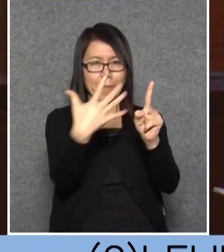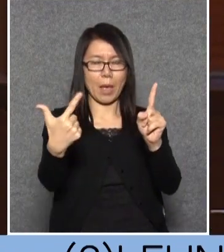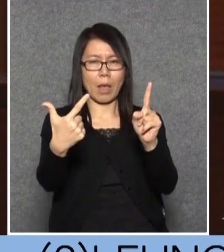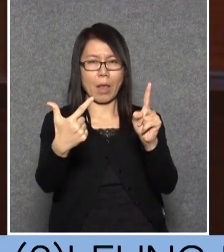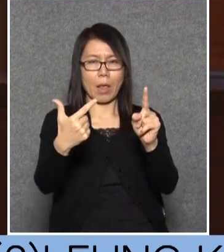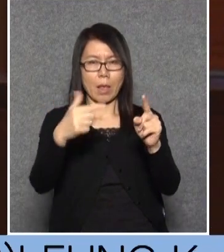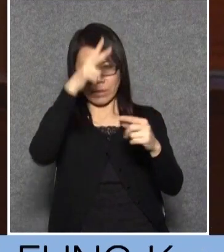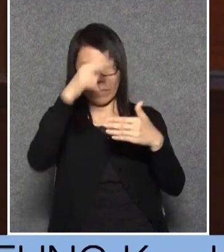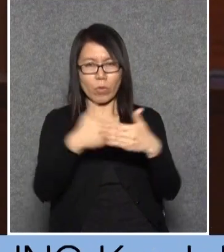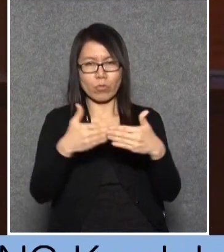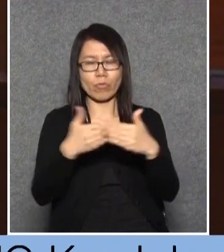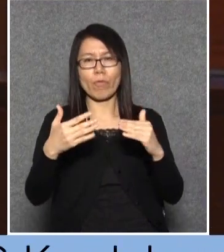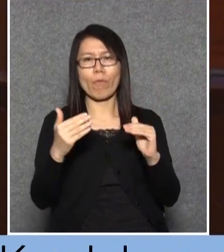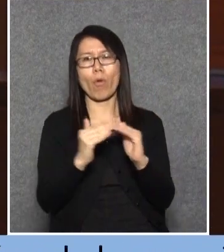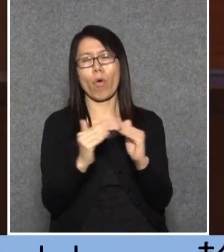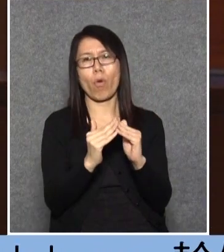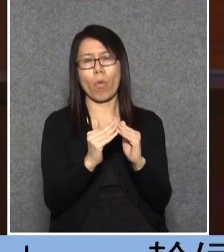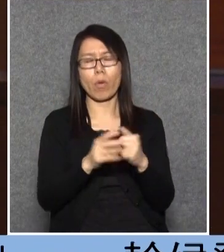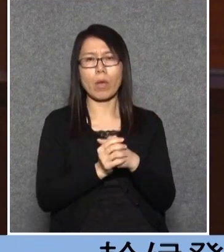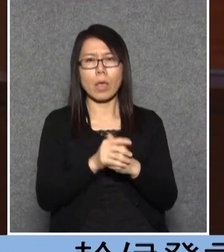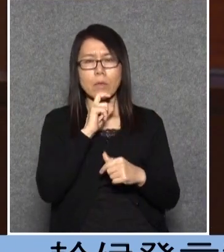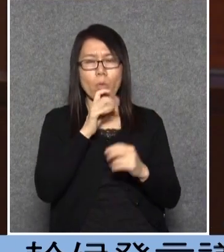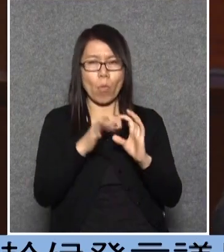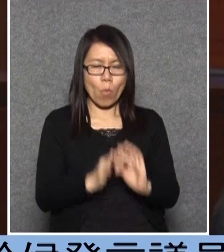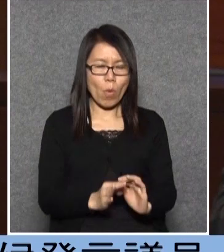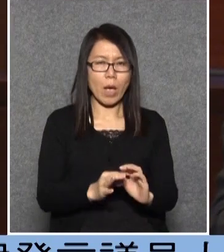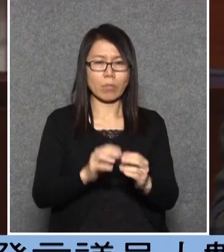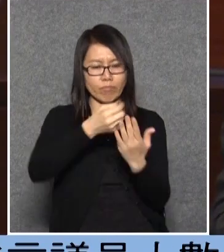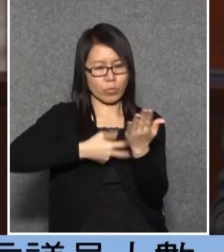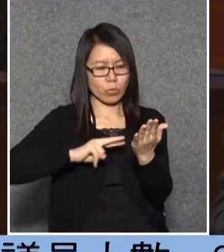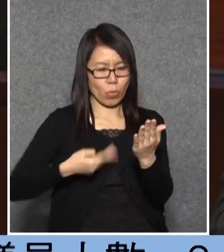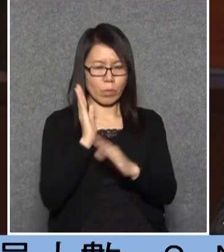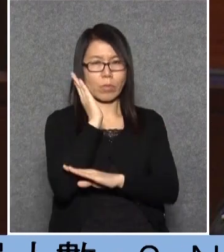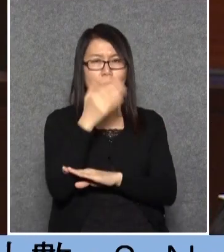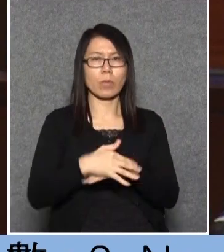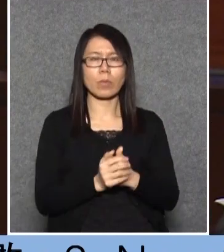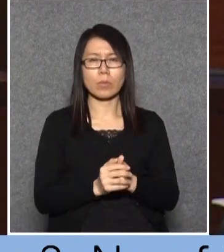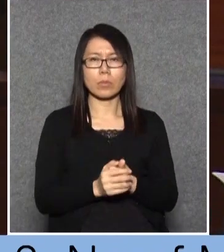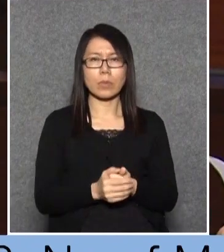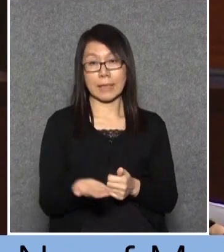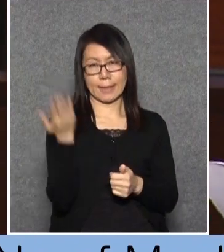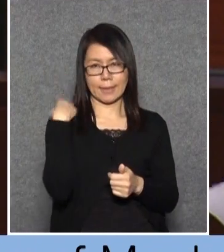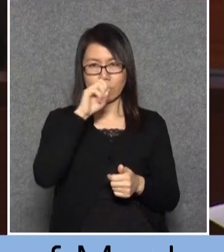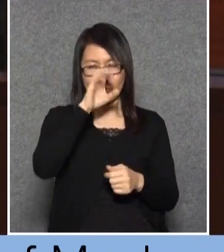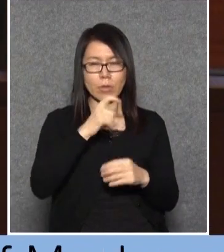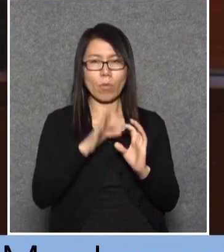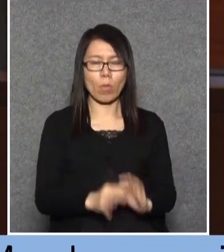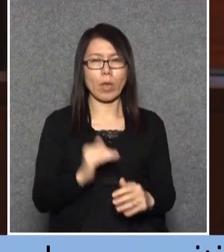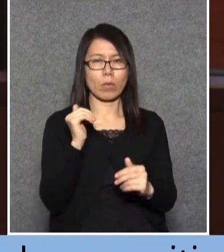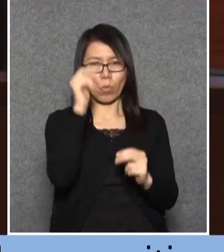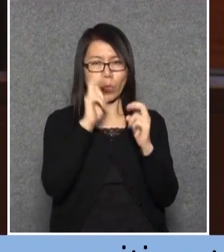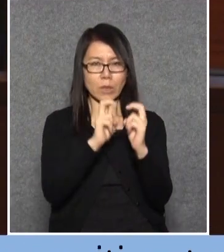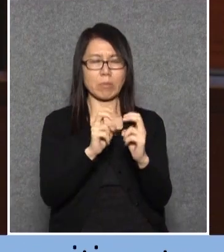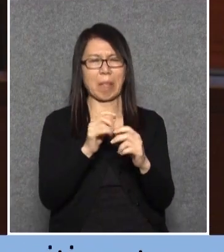输及房屋局，我有提出嘅修正案发言。上文咧就讲到呢个高铁延